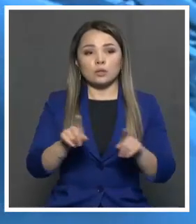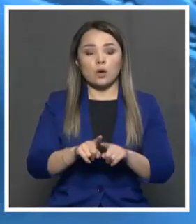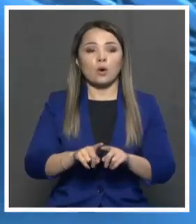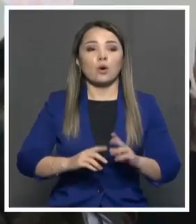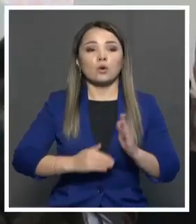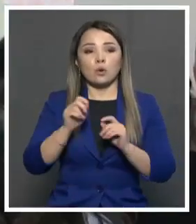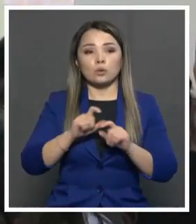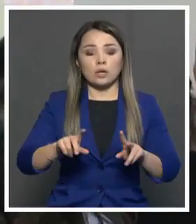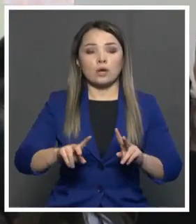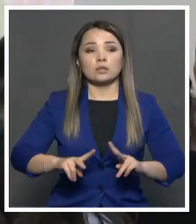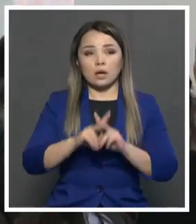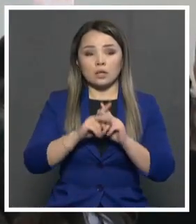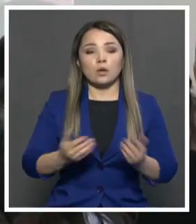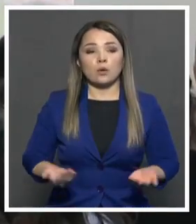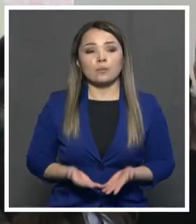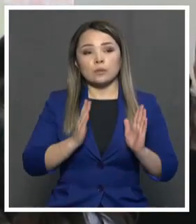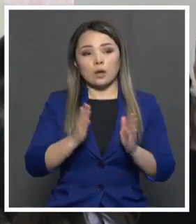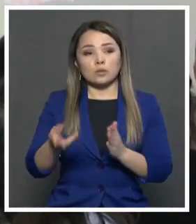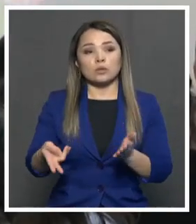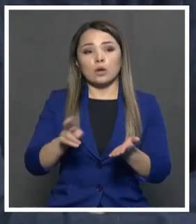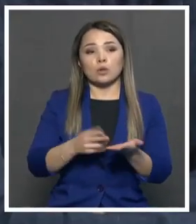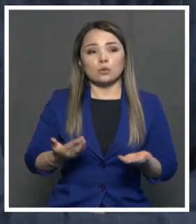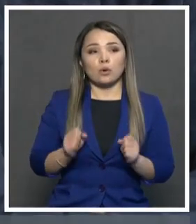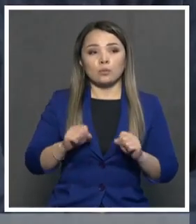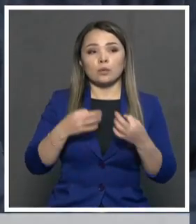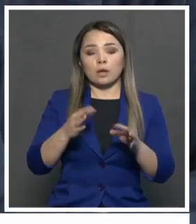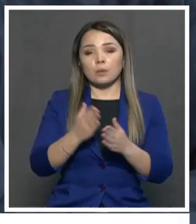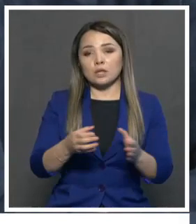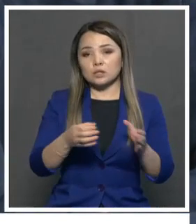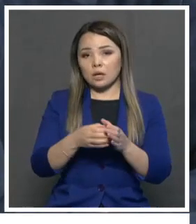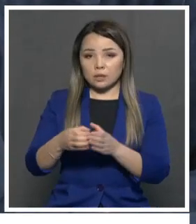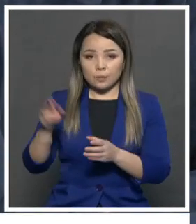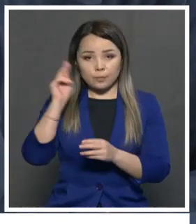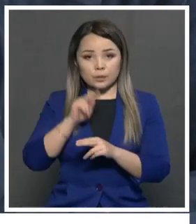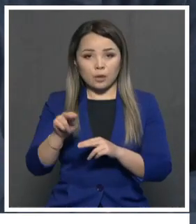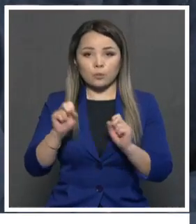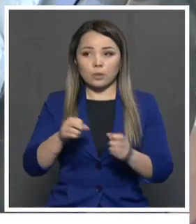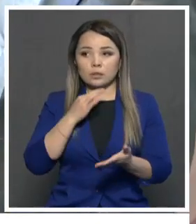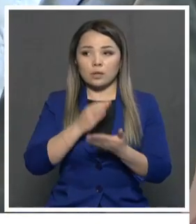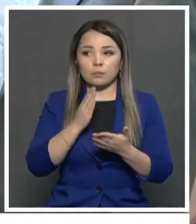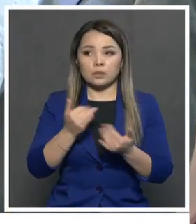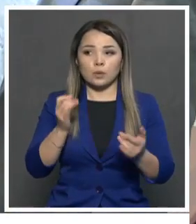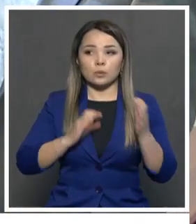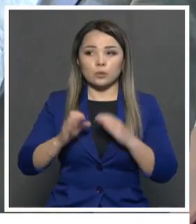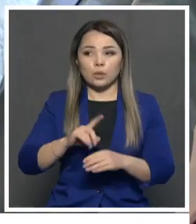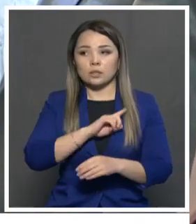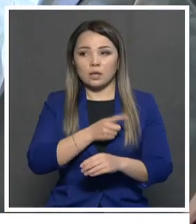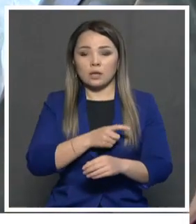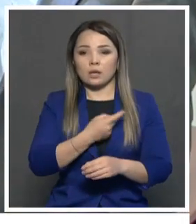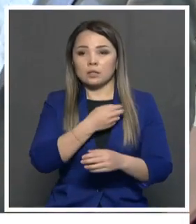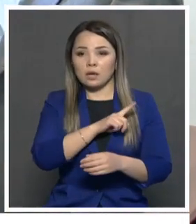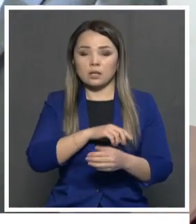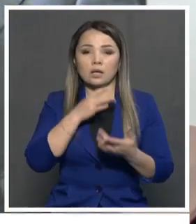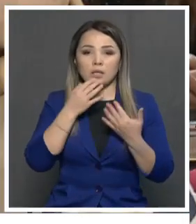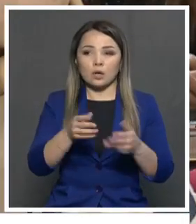колледждердің бірінші курс студенттеріне жатақханаға орналасуға рұқсат берілді. Сондай-ақ штаттық режимде білім алуына да мүмкіндік бар. Алайда студенттер күшейтілген санитарлық